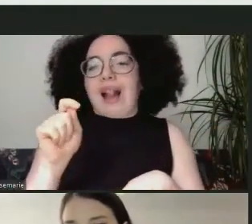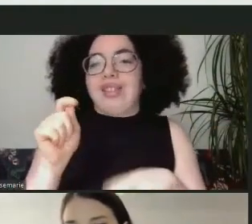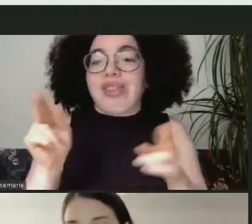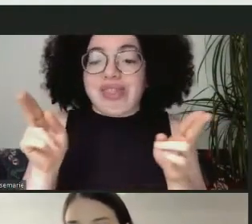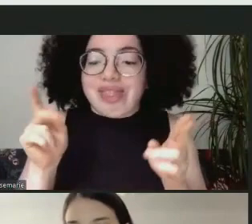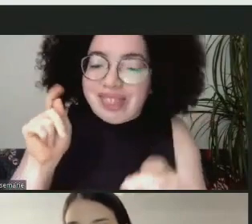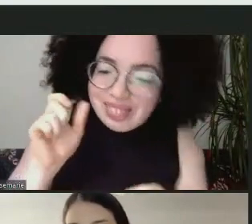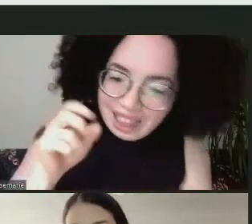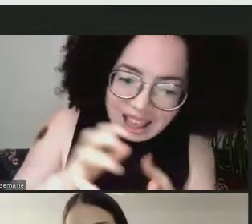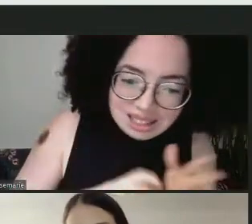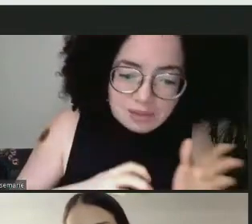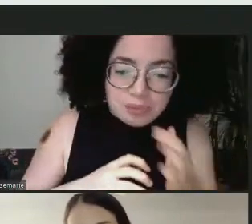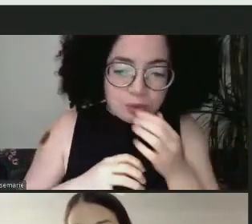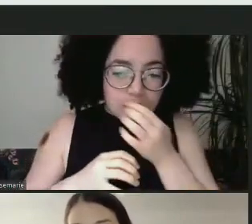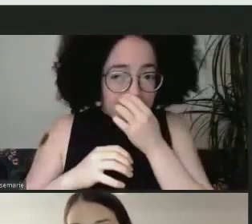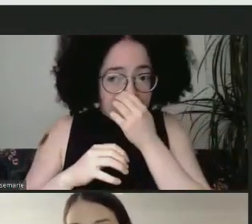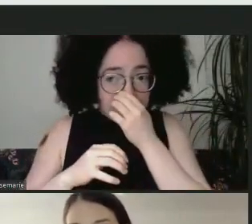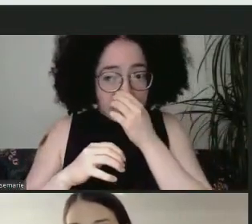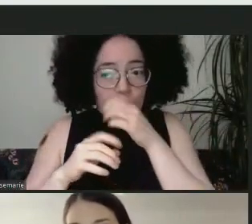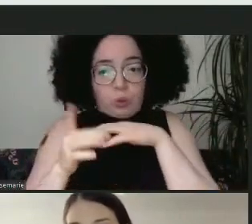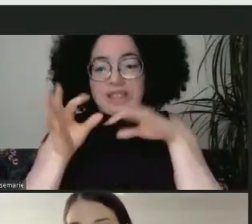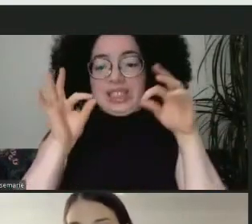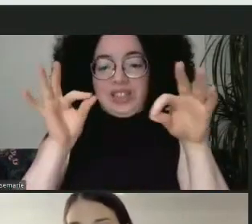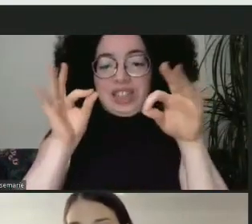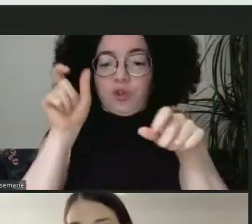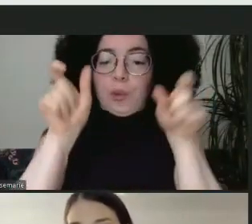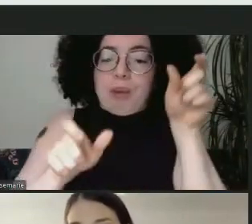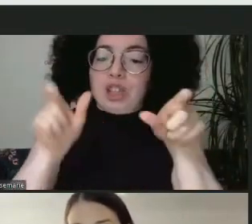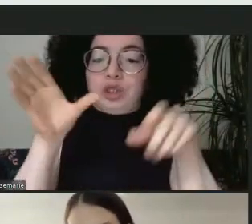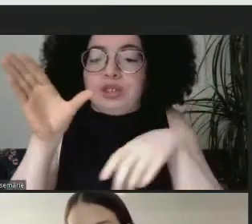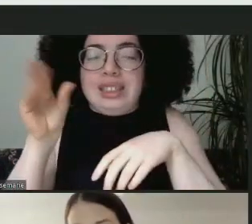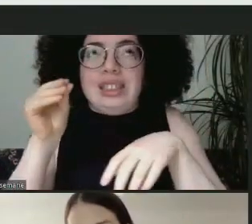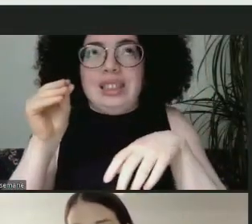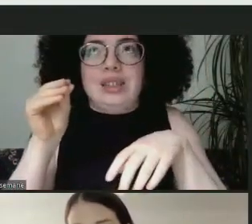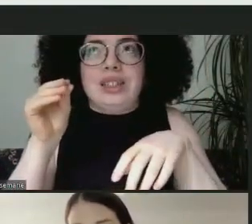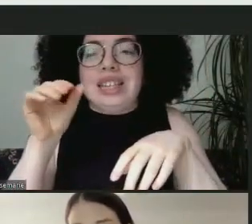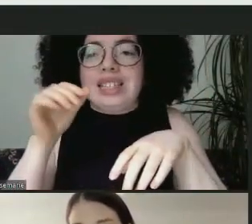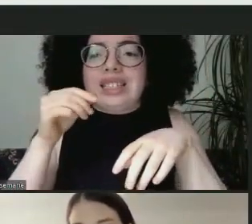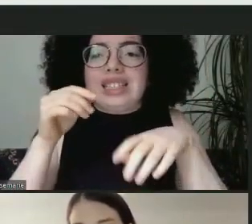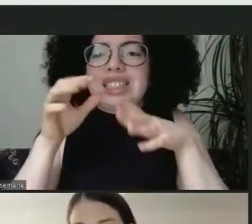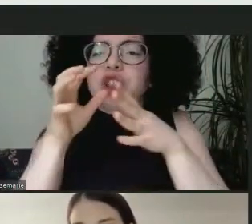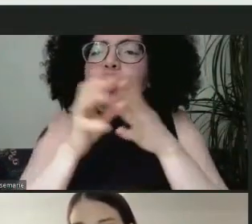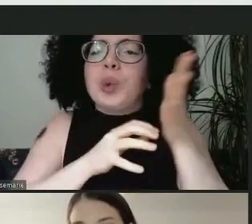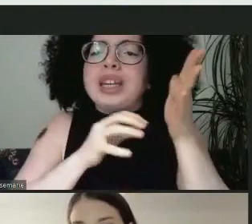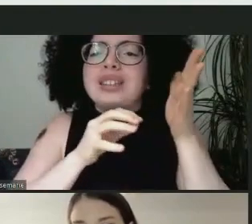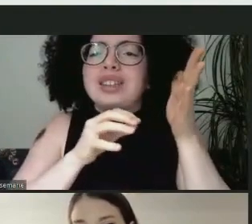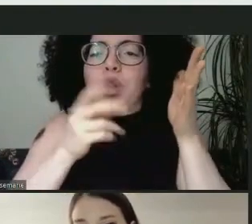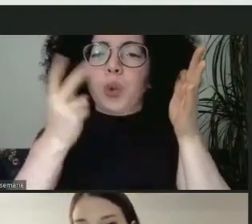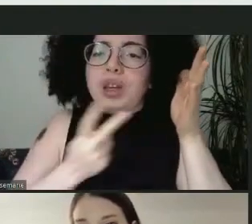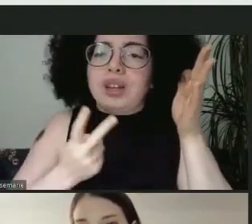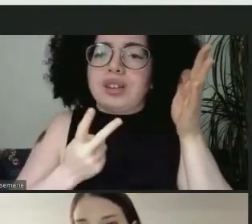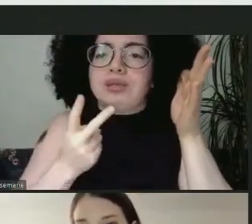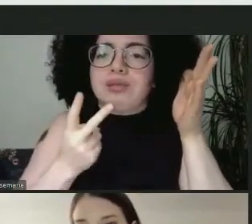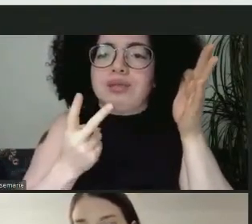Zum Beispiel, wenn man einfach ein kurzes Wort nimmt, einen kurzen Text einfach dazu schreibt.